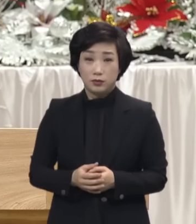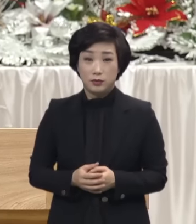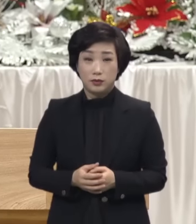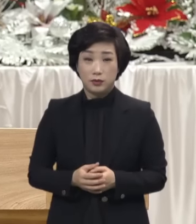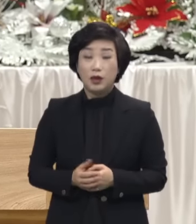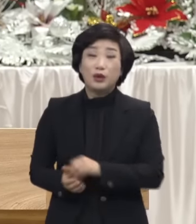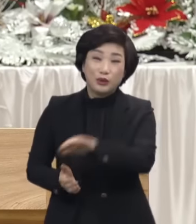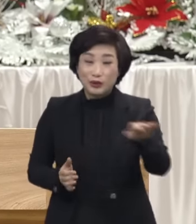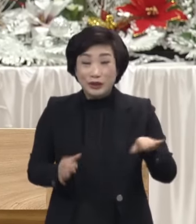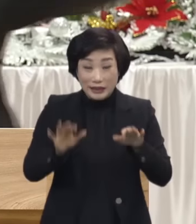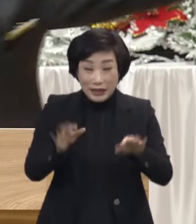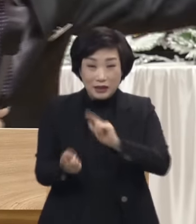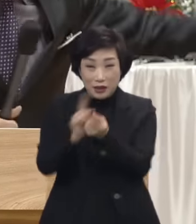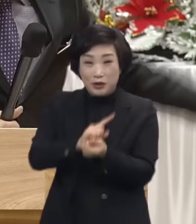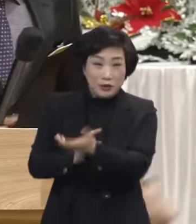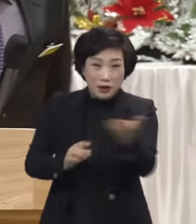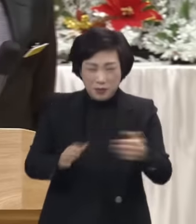우리는 서로가 다